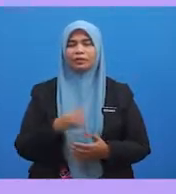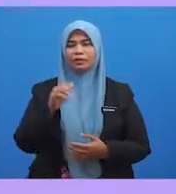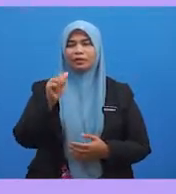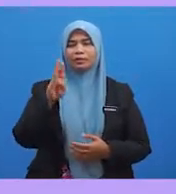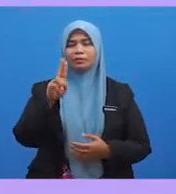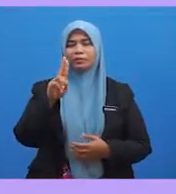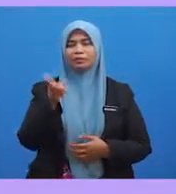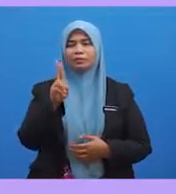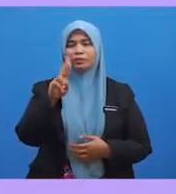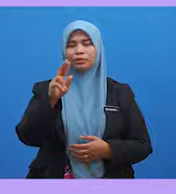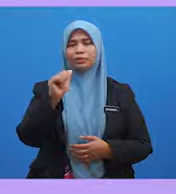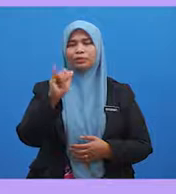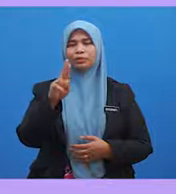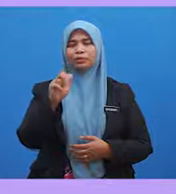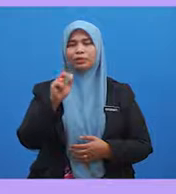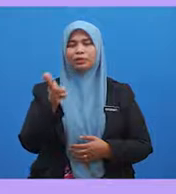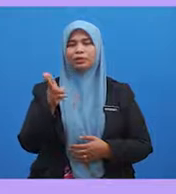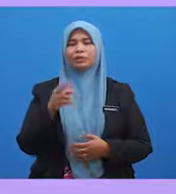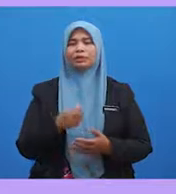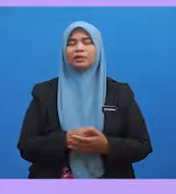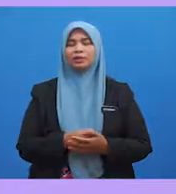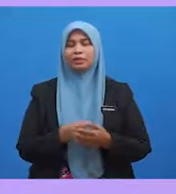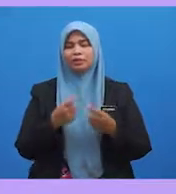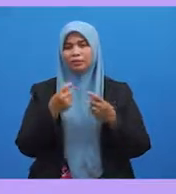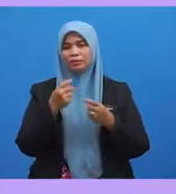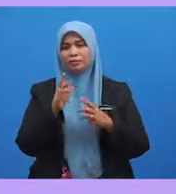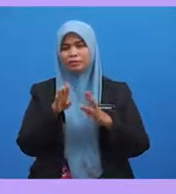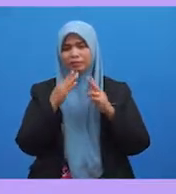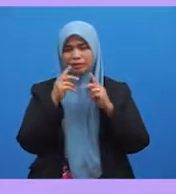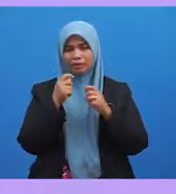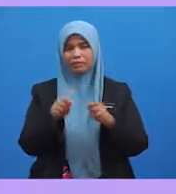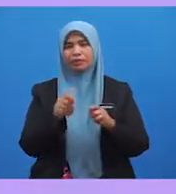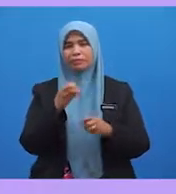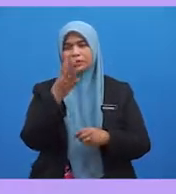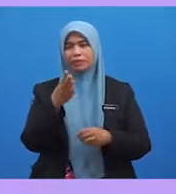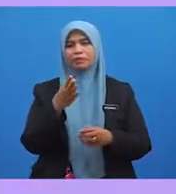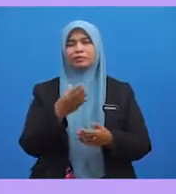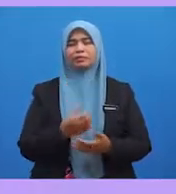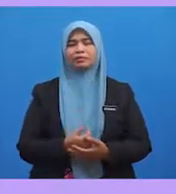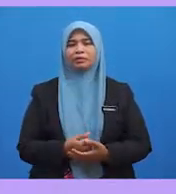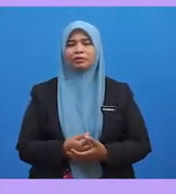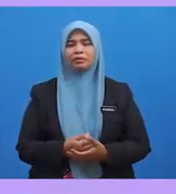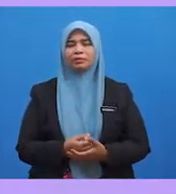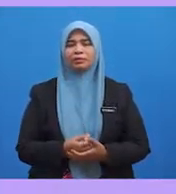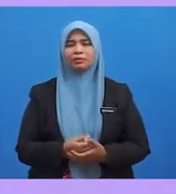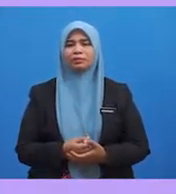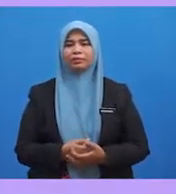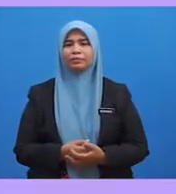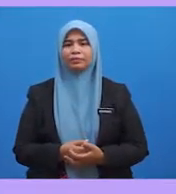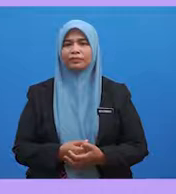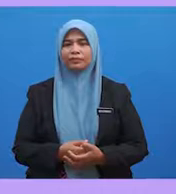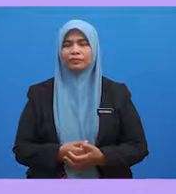oleh Abu Hurairah radhiyallahu anhu, bahawa Rasulullah sallallahu alaihi wasallam bersabda,